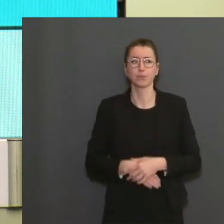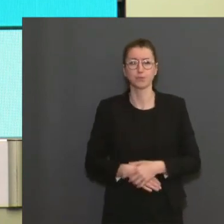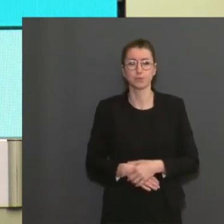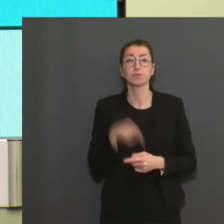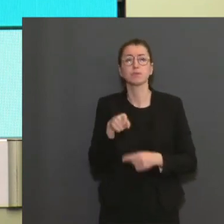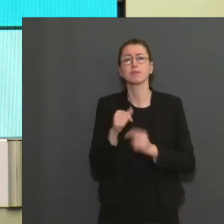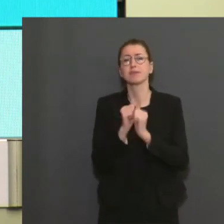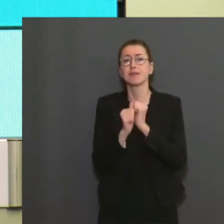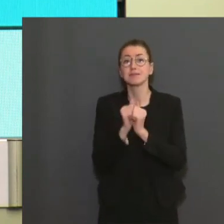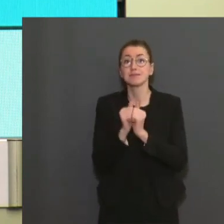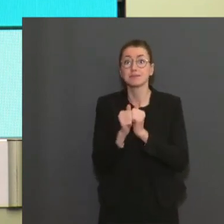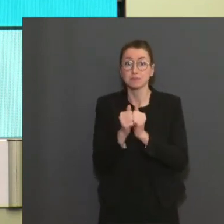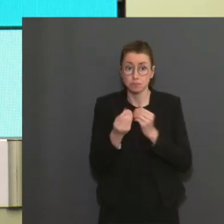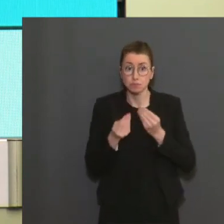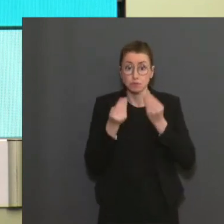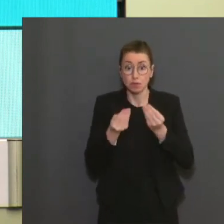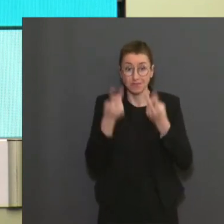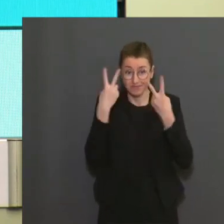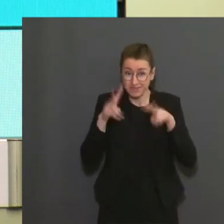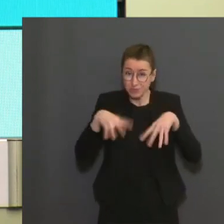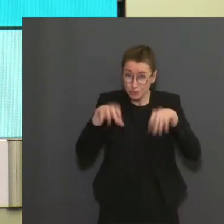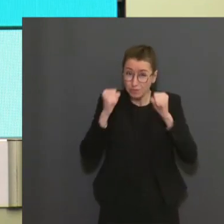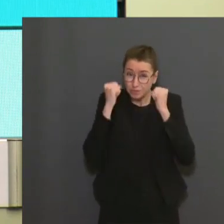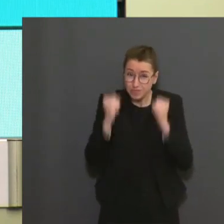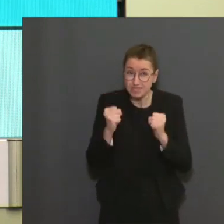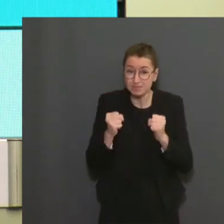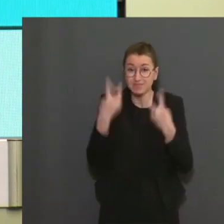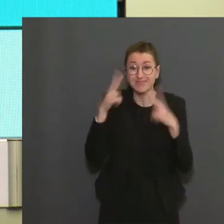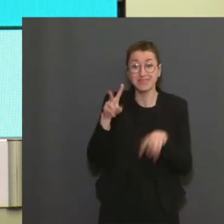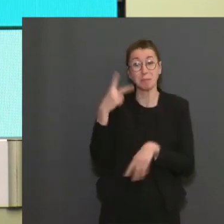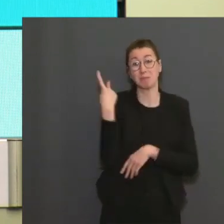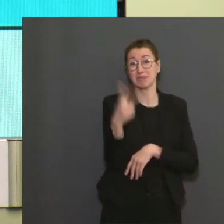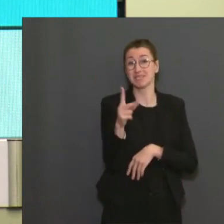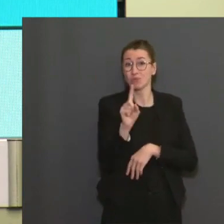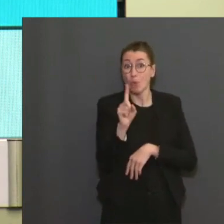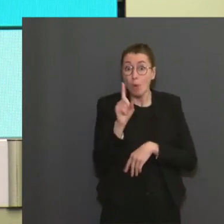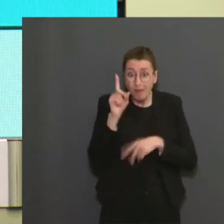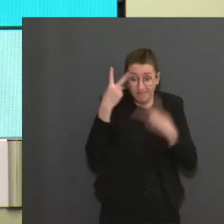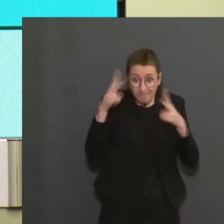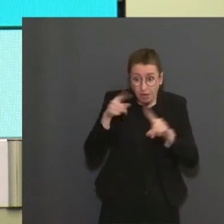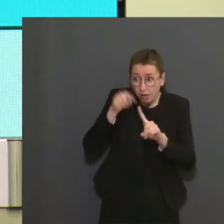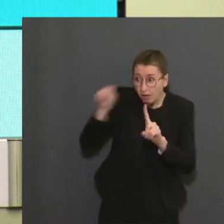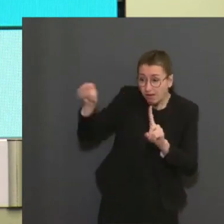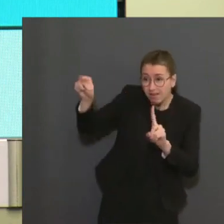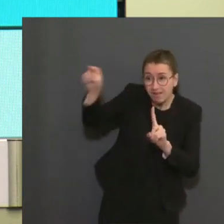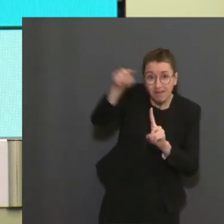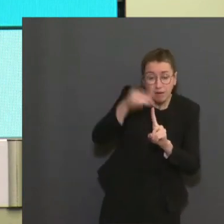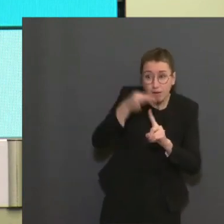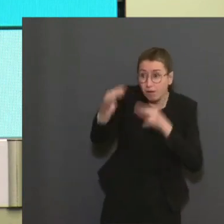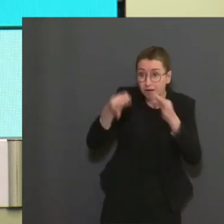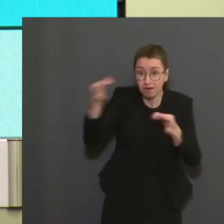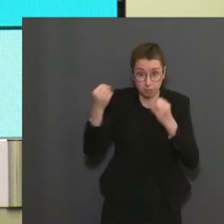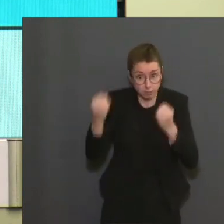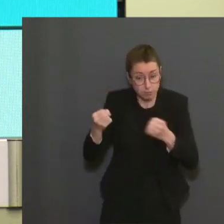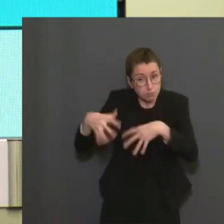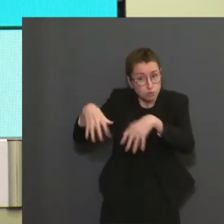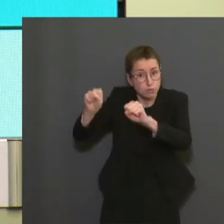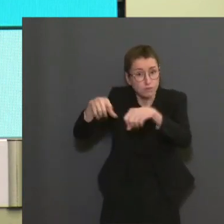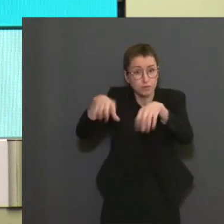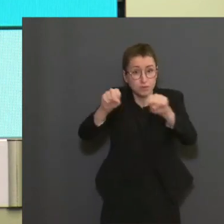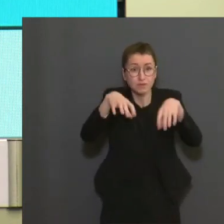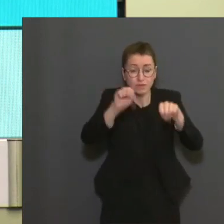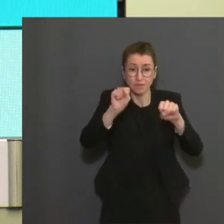êtes infecté ou vous n'êtes pas infecté, mais il peut sauver la vie des autres et c'est extrêmement important pour l'évolution des